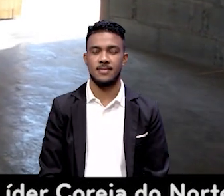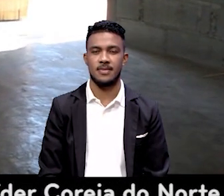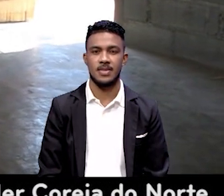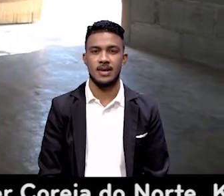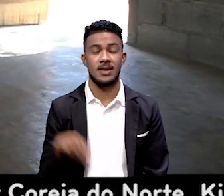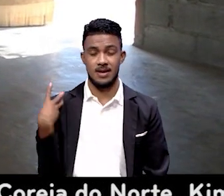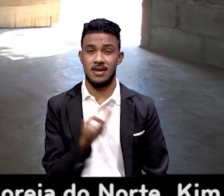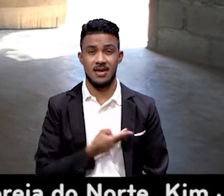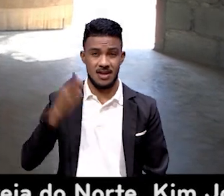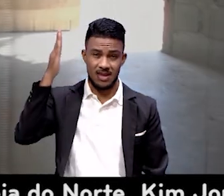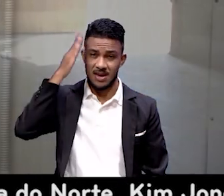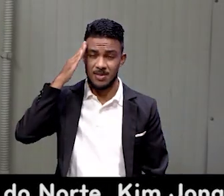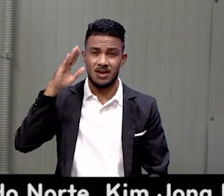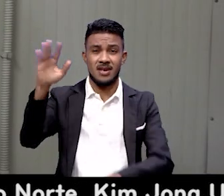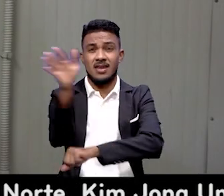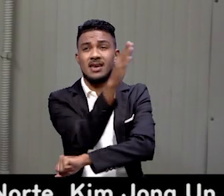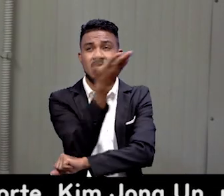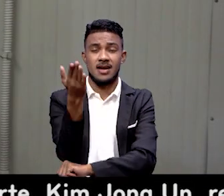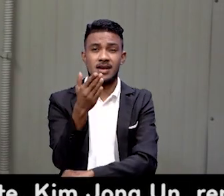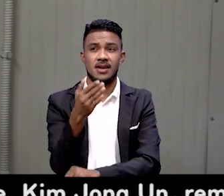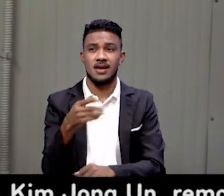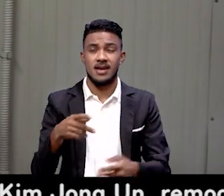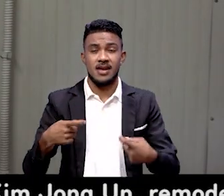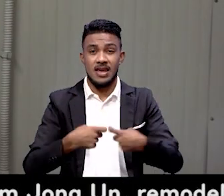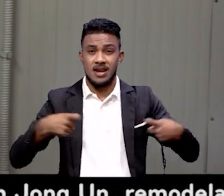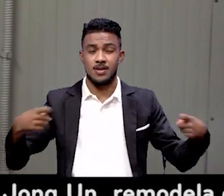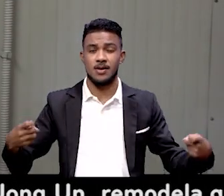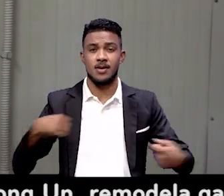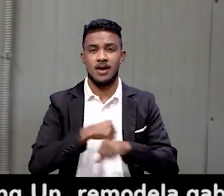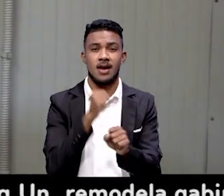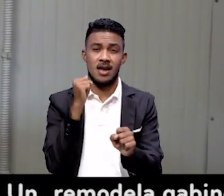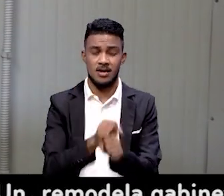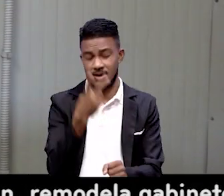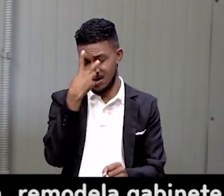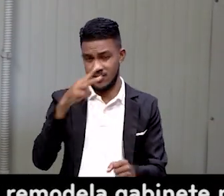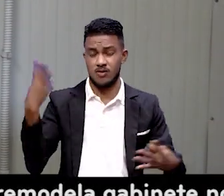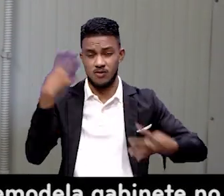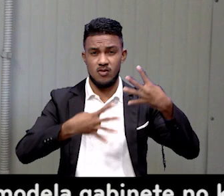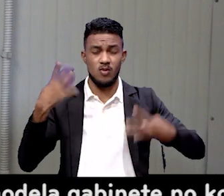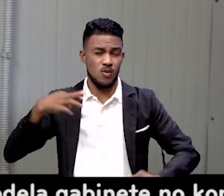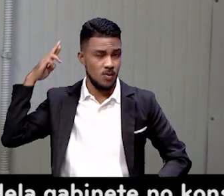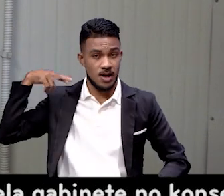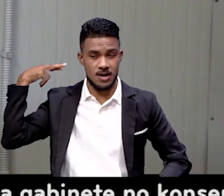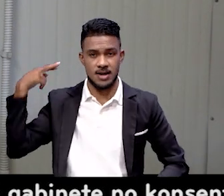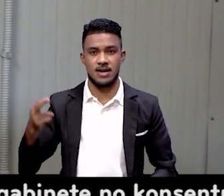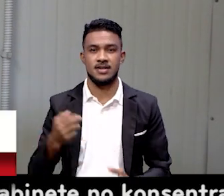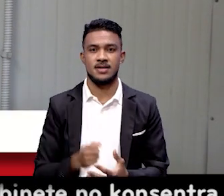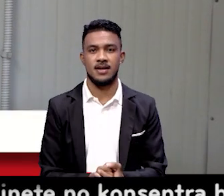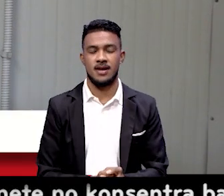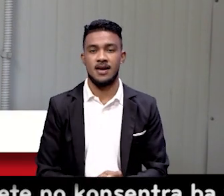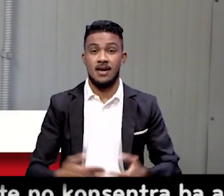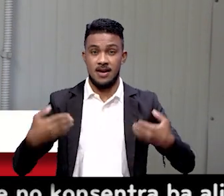Icatene ke iya ilaran nebane, ini minggu halo persa Mekas. Halo persa Mekas. Ne